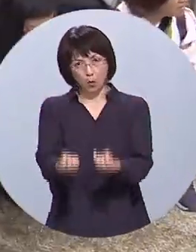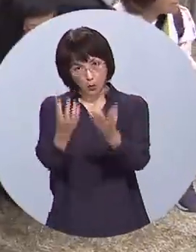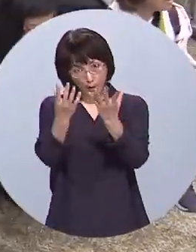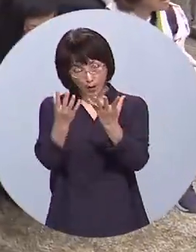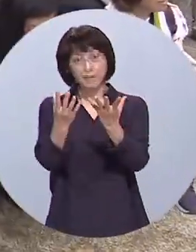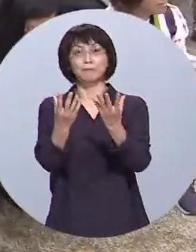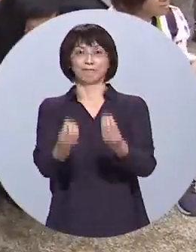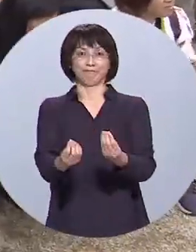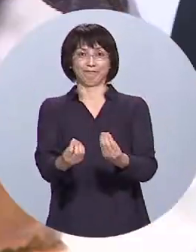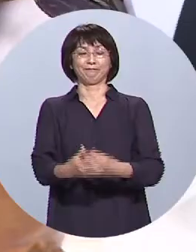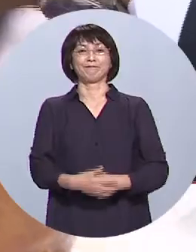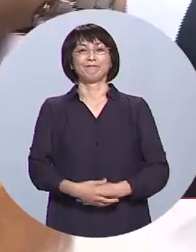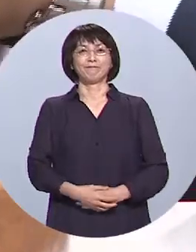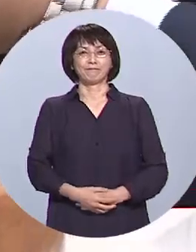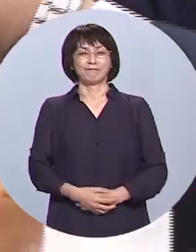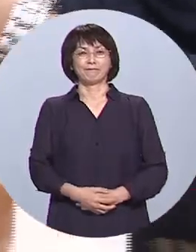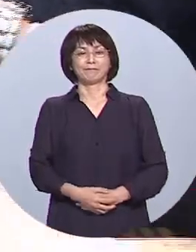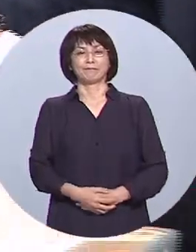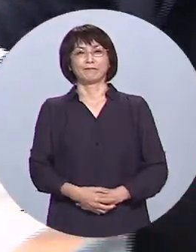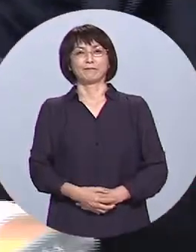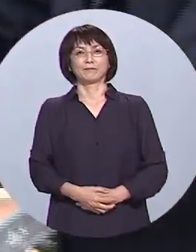福。